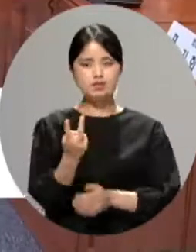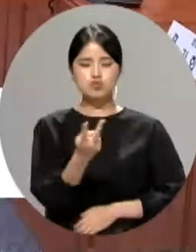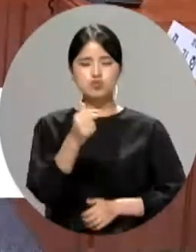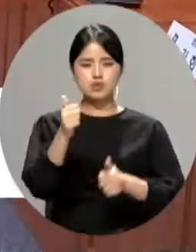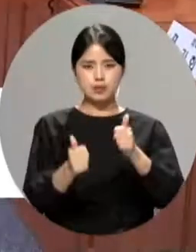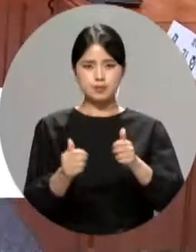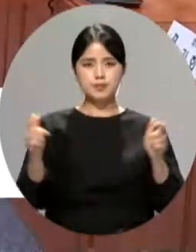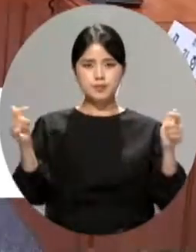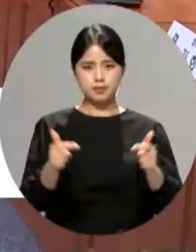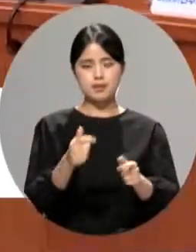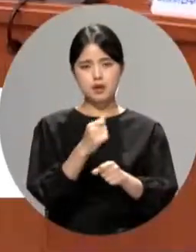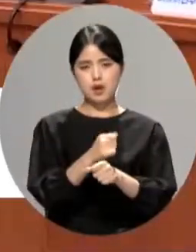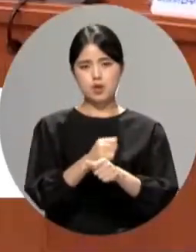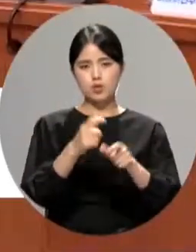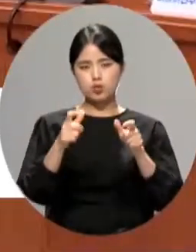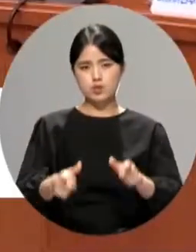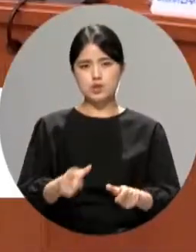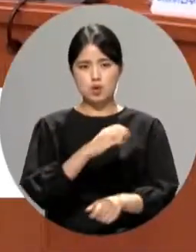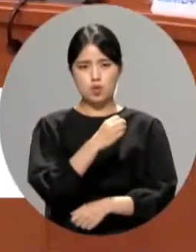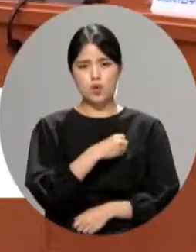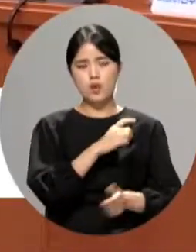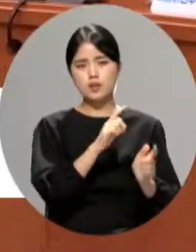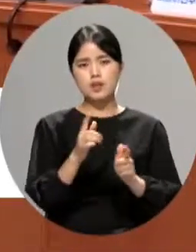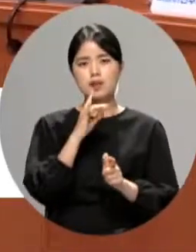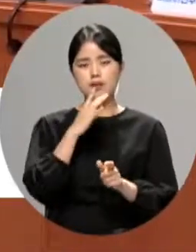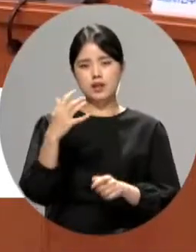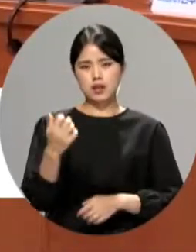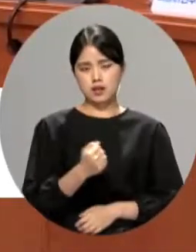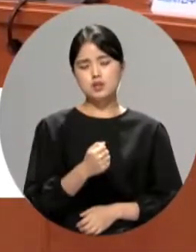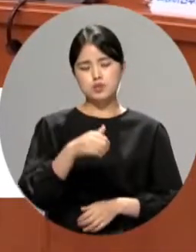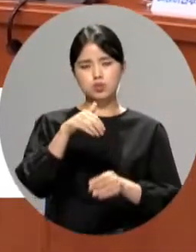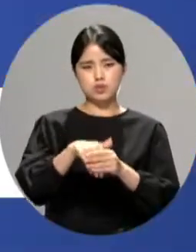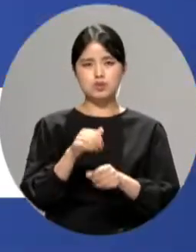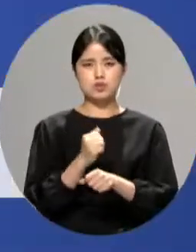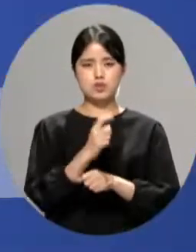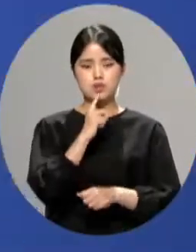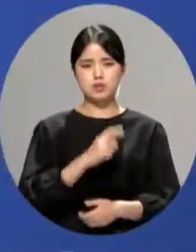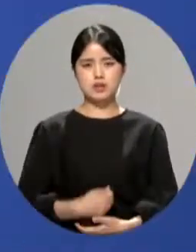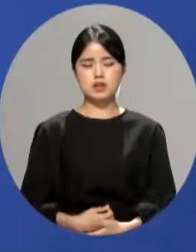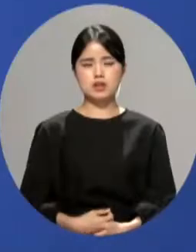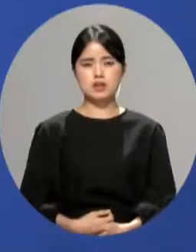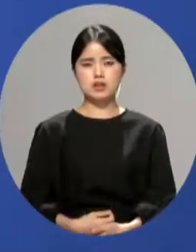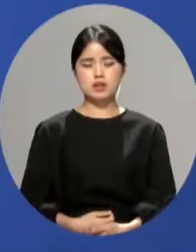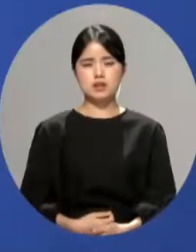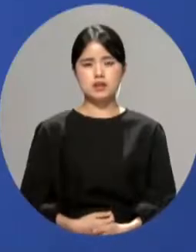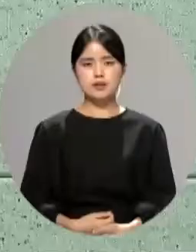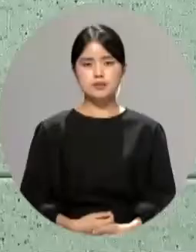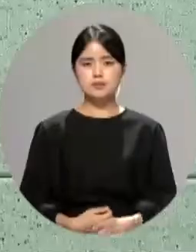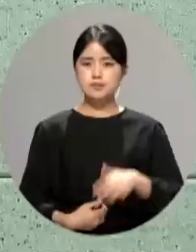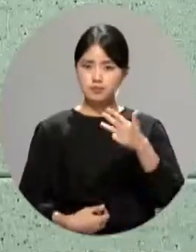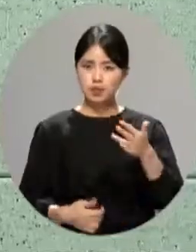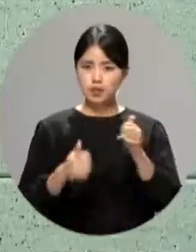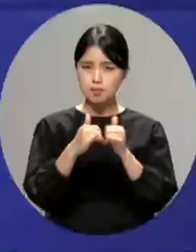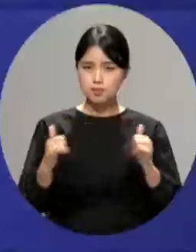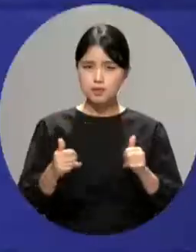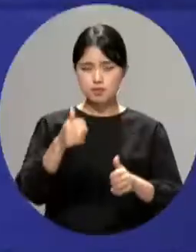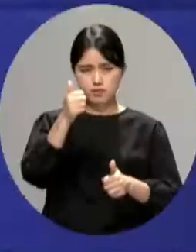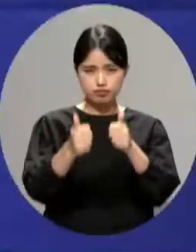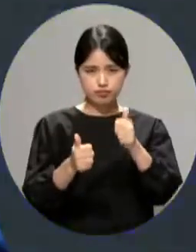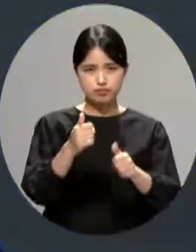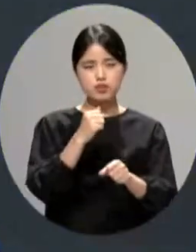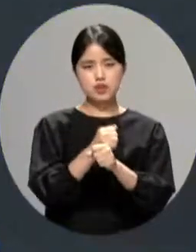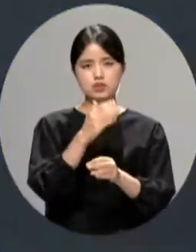압축하고 지역 권리당원만을 대상으로 경선을 치르도록 결정했습니다. 반면 무려 8명의 후보가 경합하고